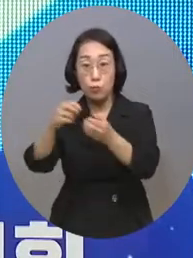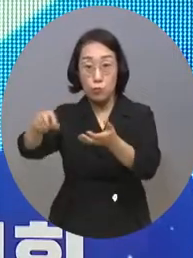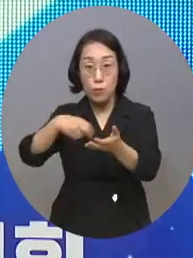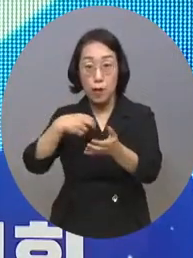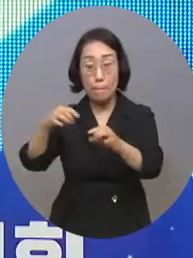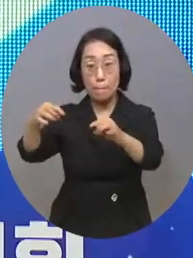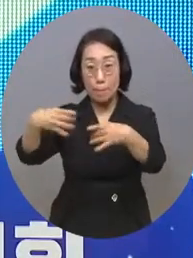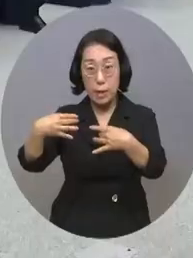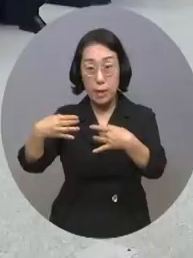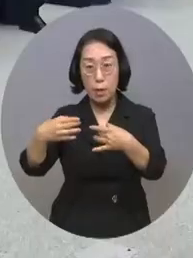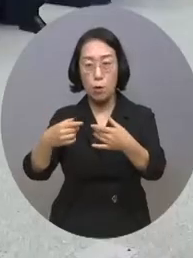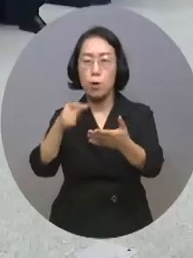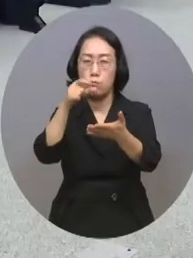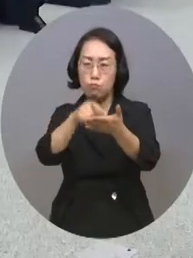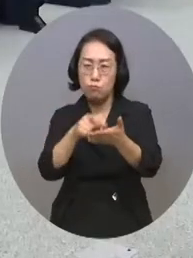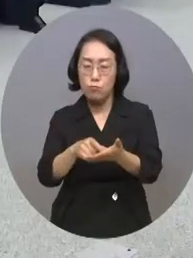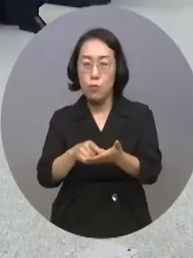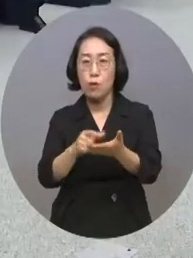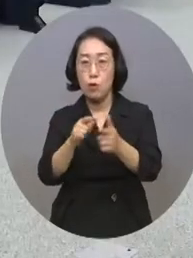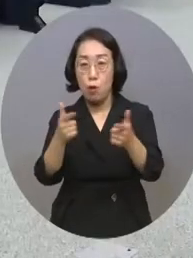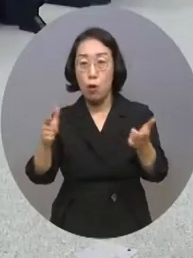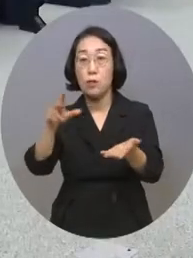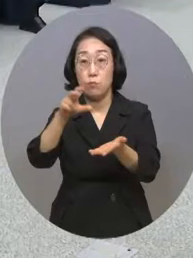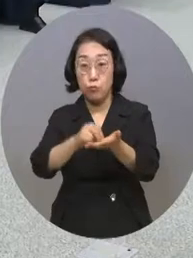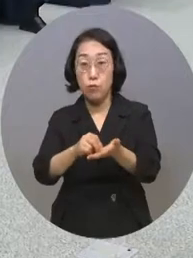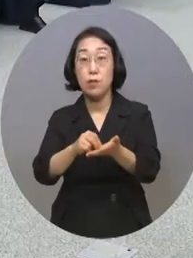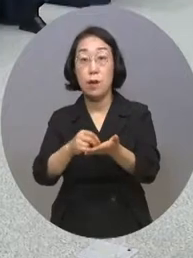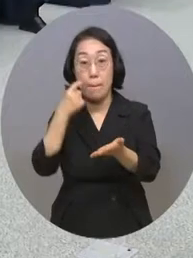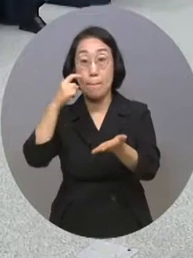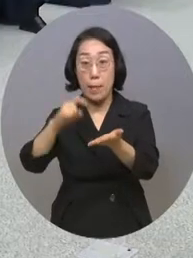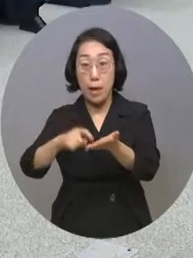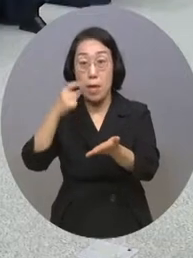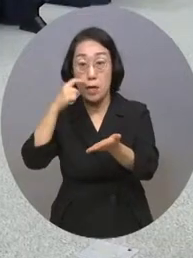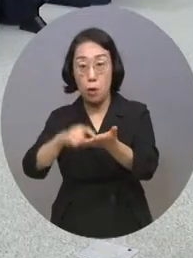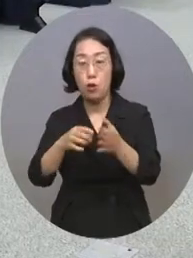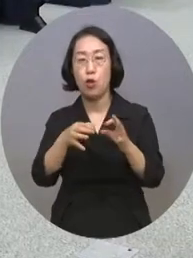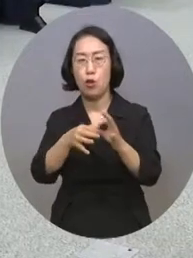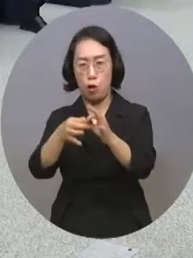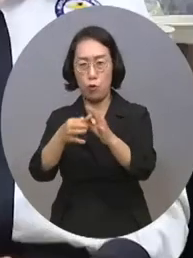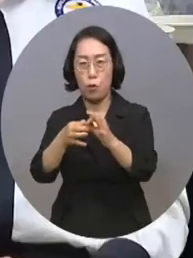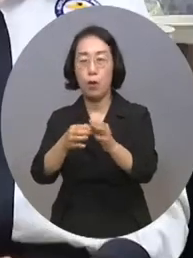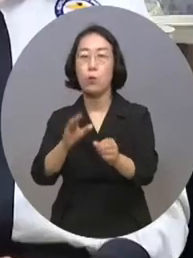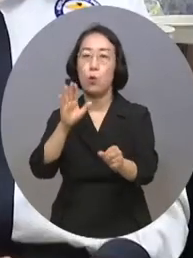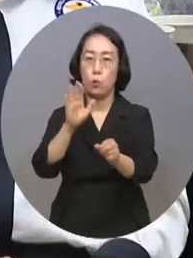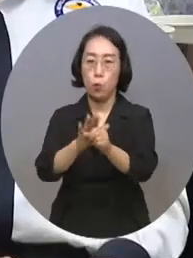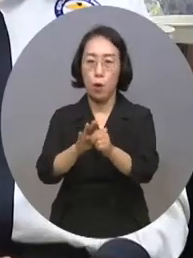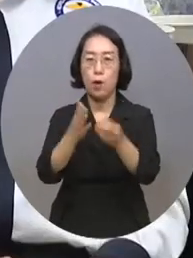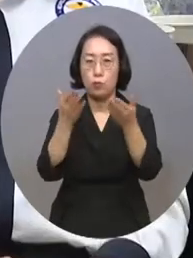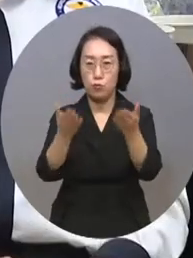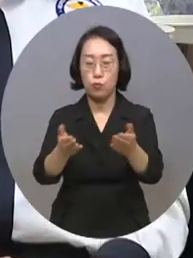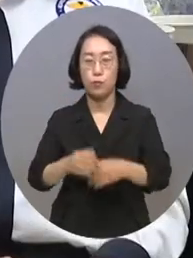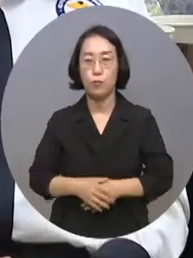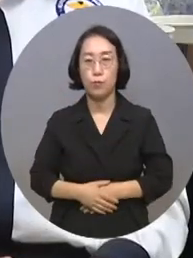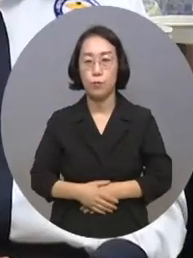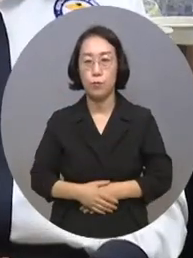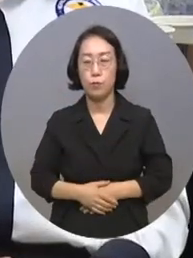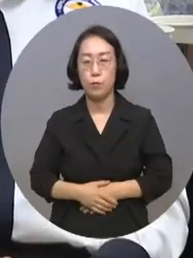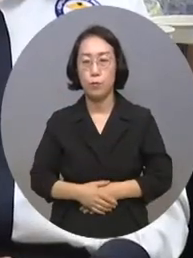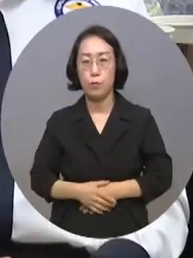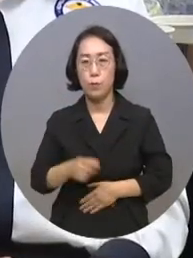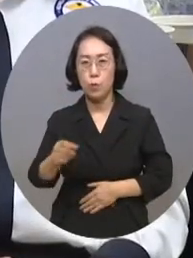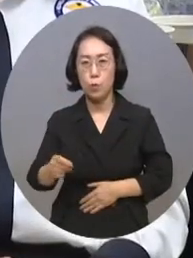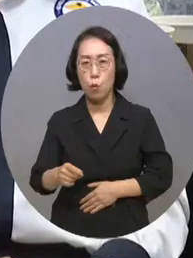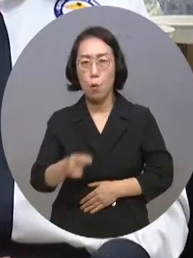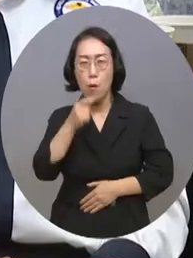취한 문제를 발굴해 복지 서비스와 영계 하거나 생활 환경 개선 등을 지원했습니다 또 섬이 많고